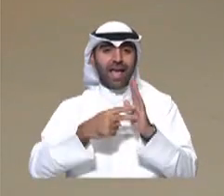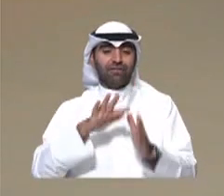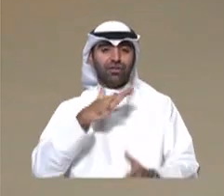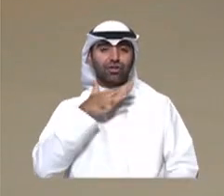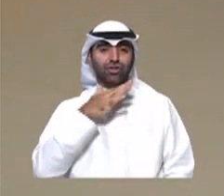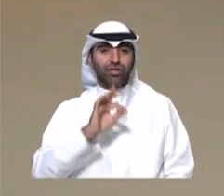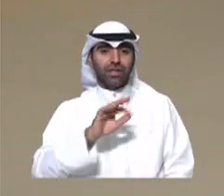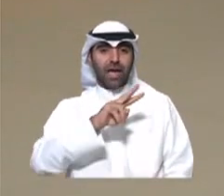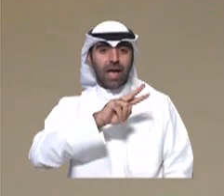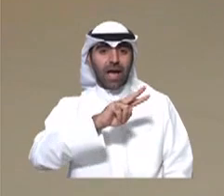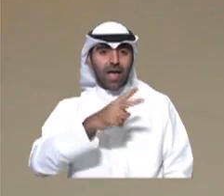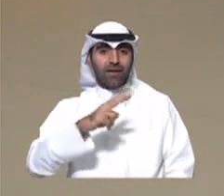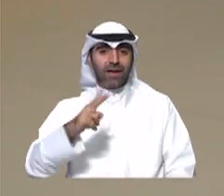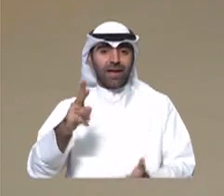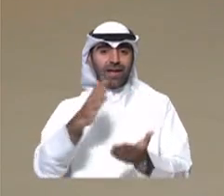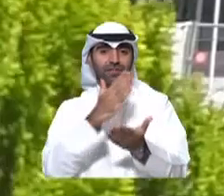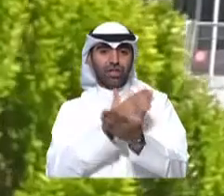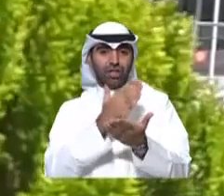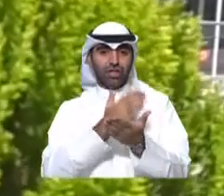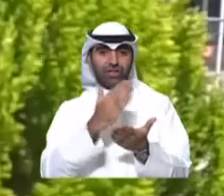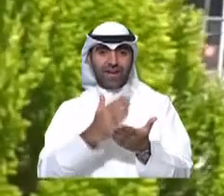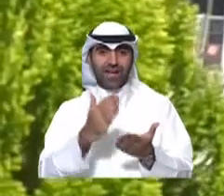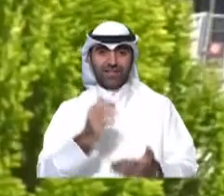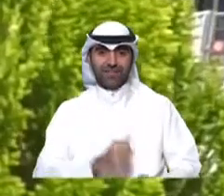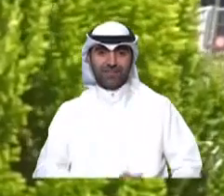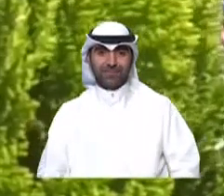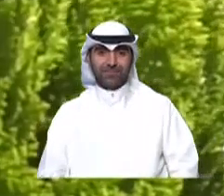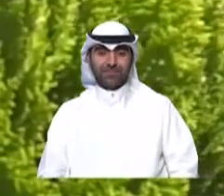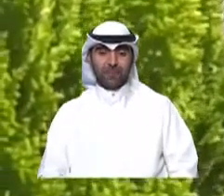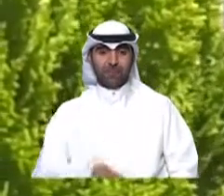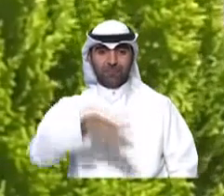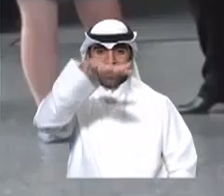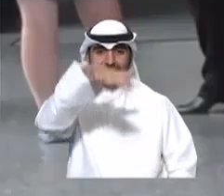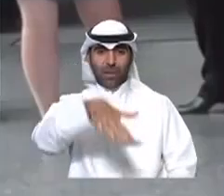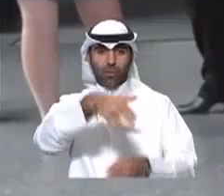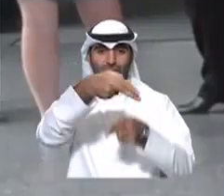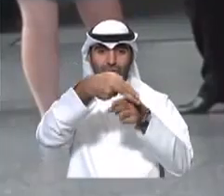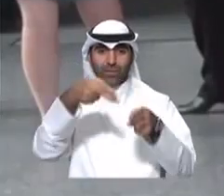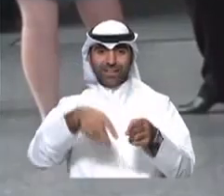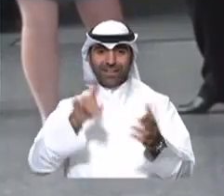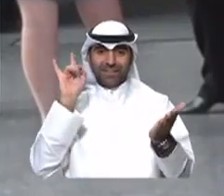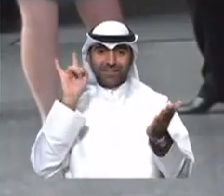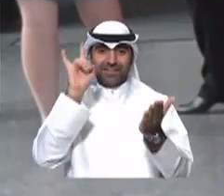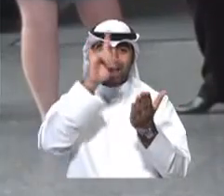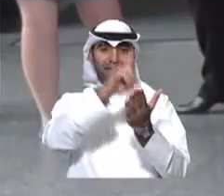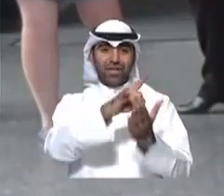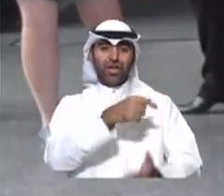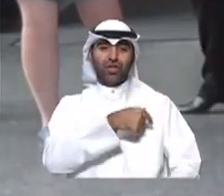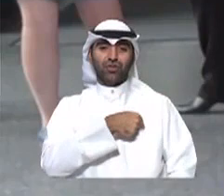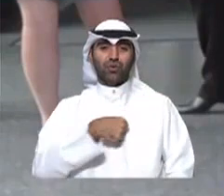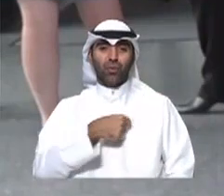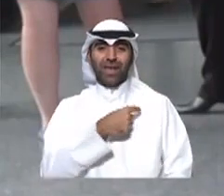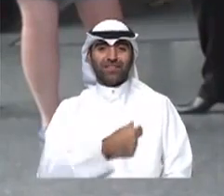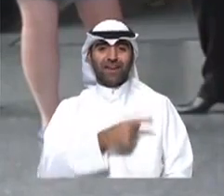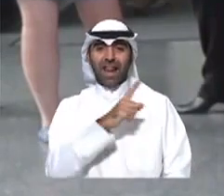دولة الكويت على قائمة التقييم الذاتي. إدراج دولة الكويت مكافحة الفساد ضمن خطة